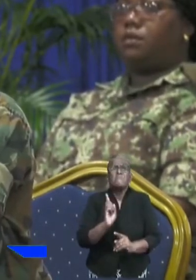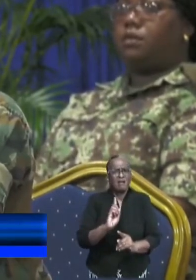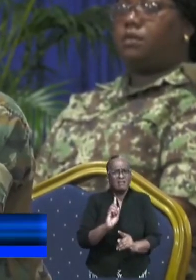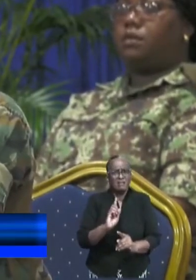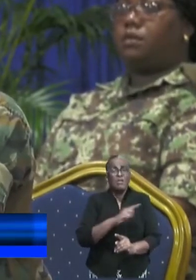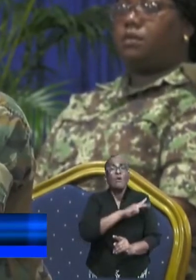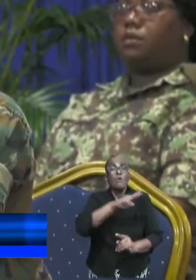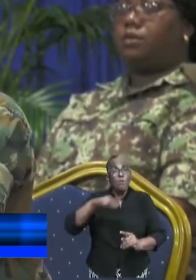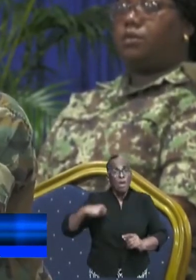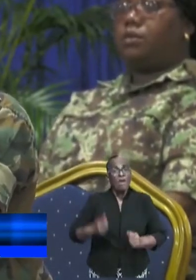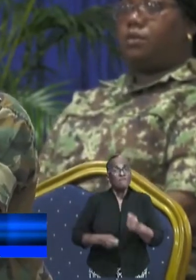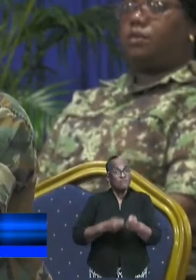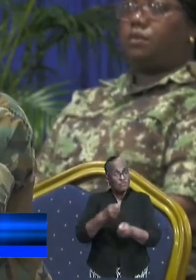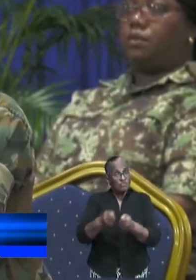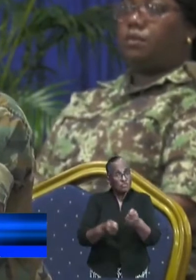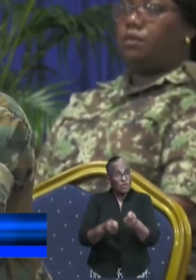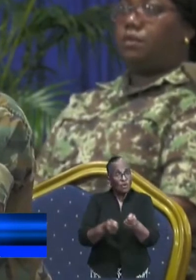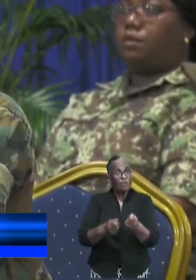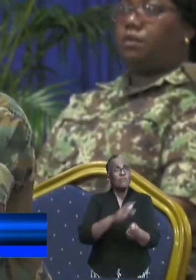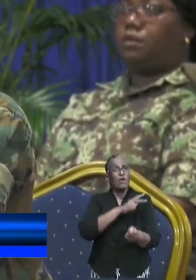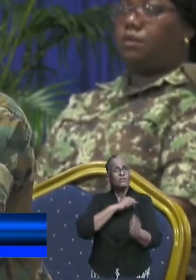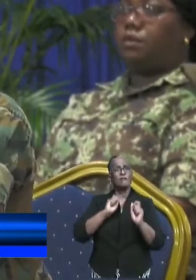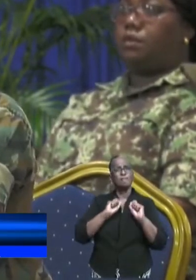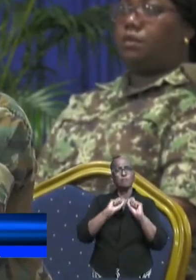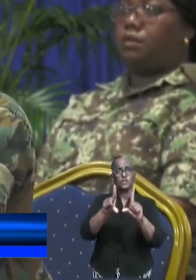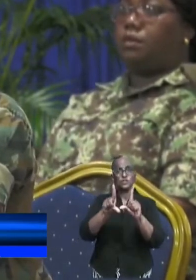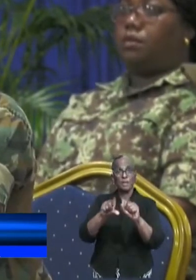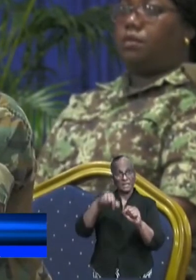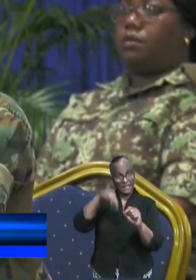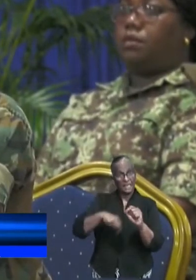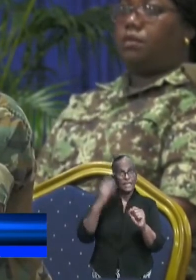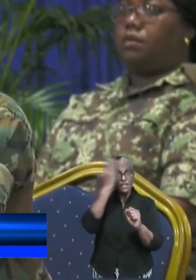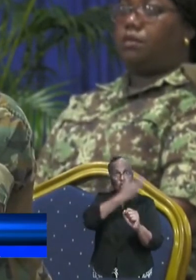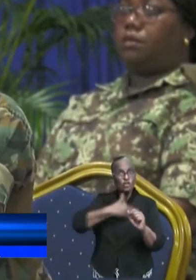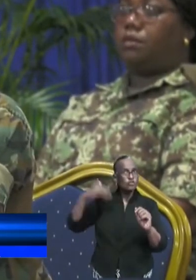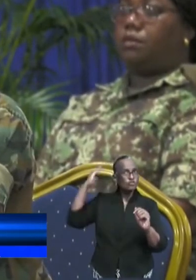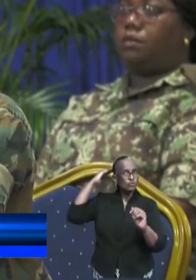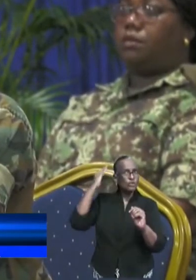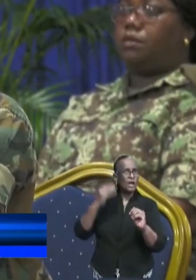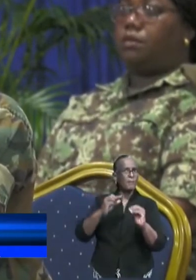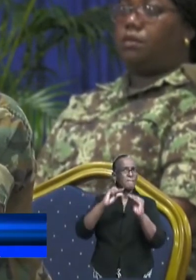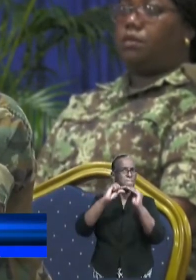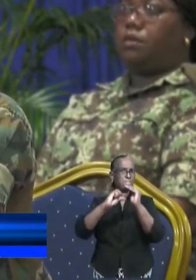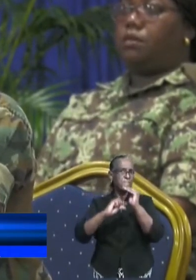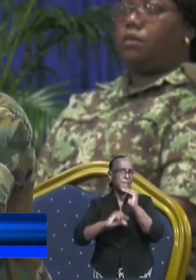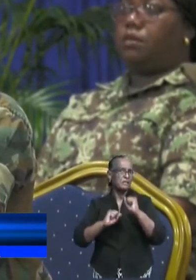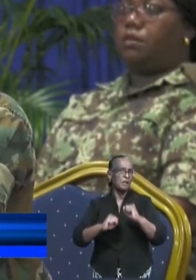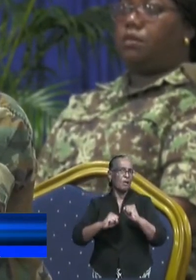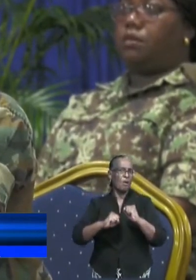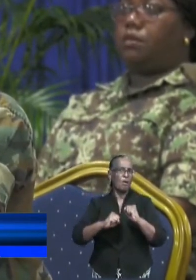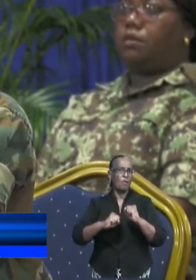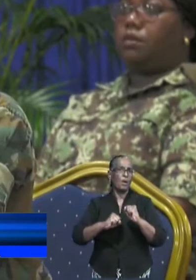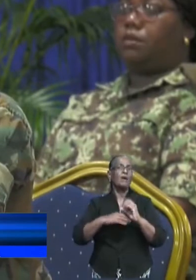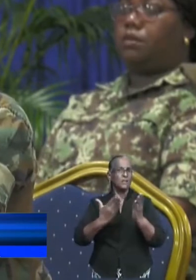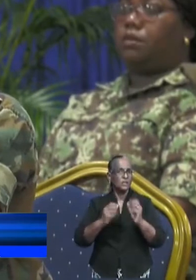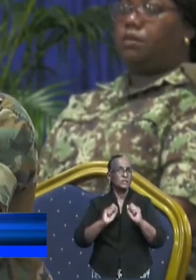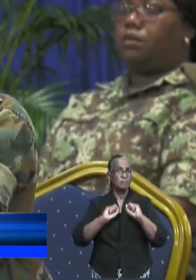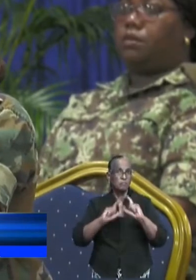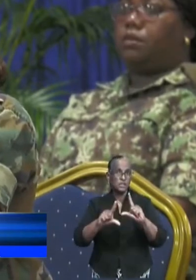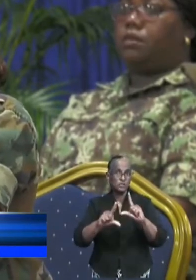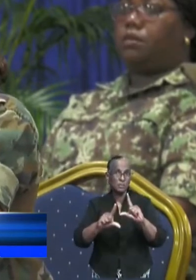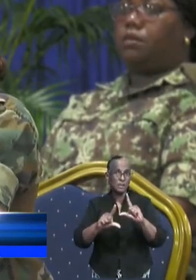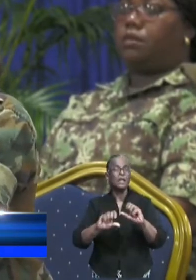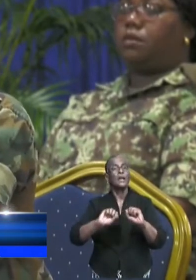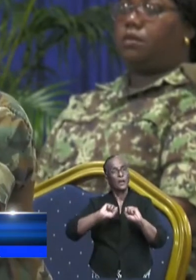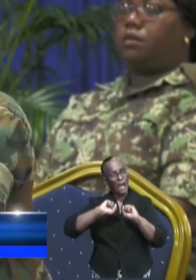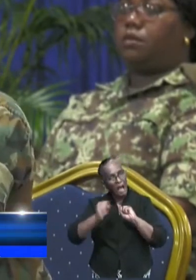we onze besmettingen in Suriname zo min mogelijk houden, maar ook als er besmettingen zijn, dat we altijd aan contact